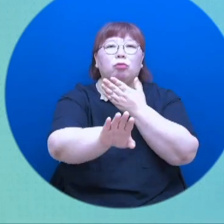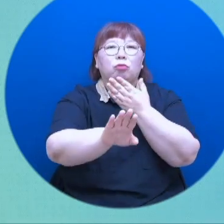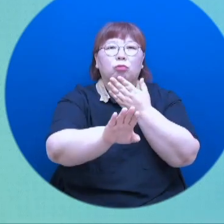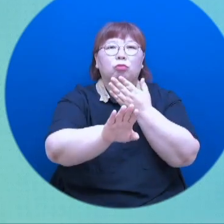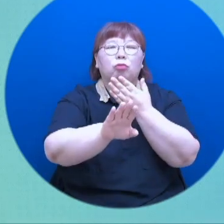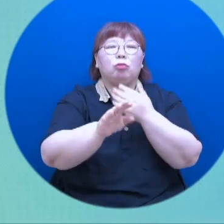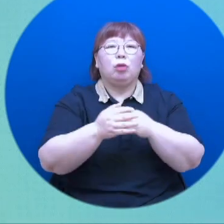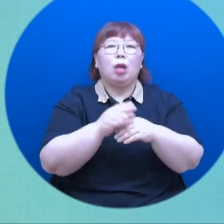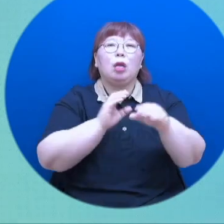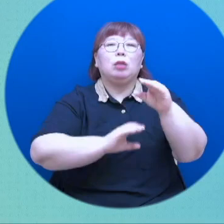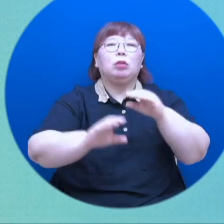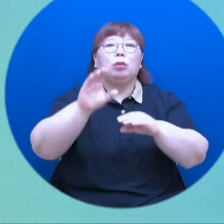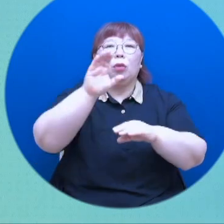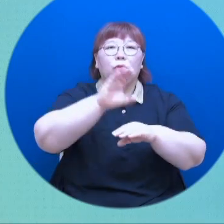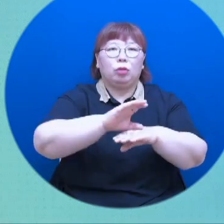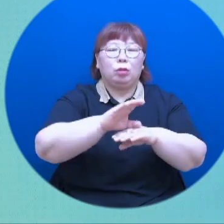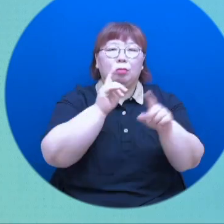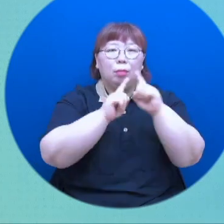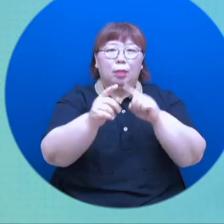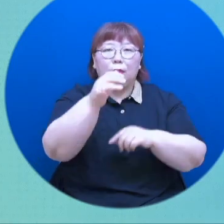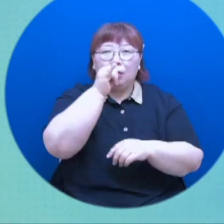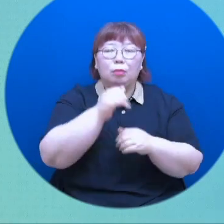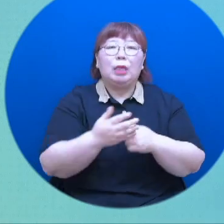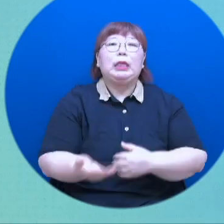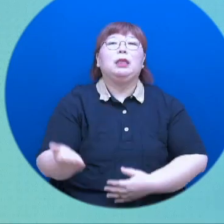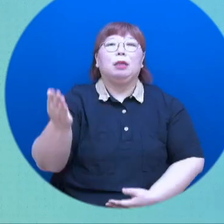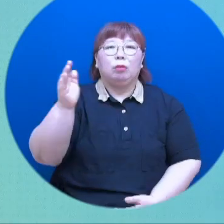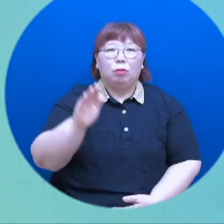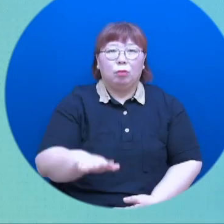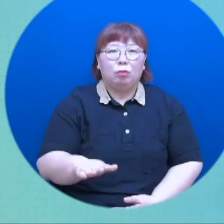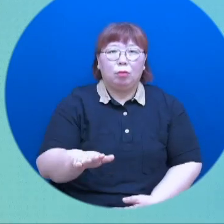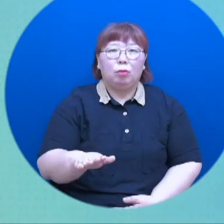덧붙여서 하나님이 말씀해요. 그래도